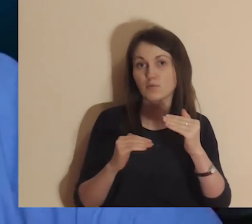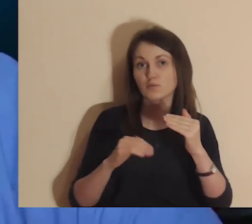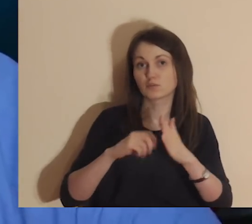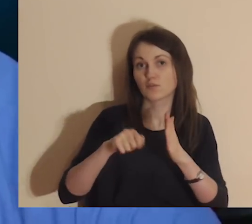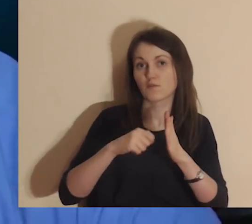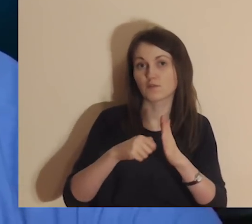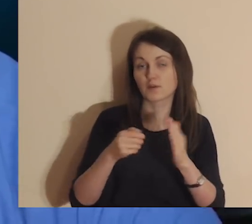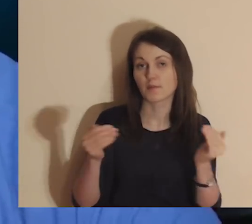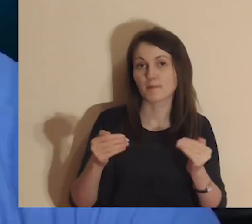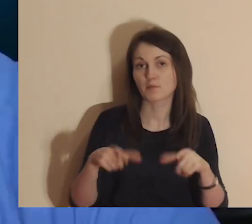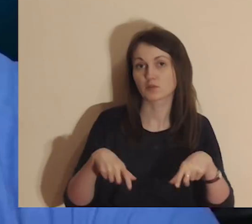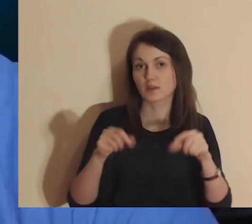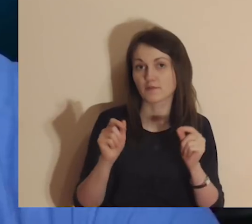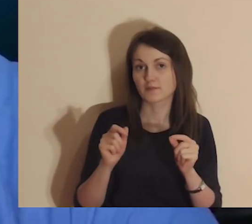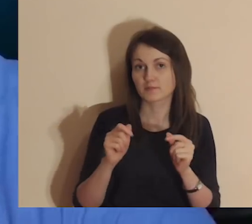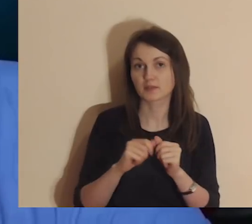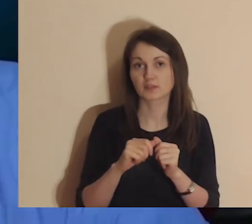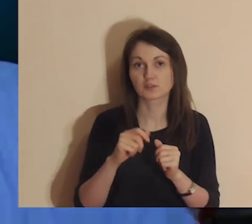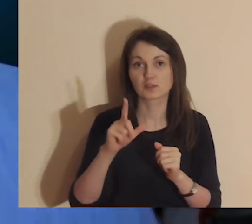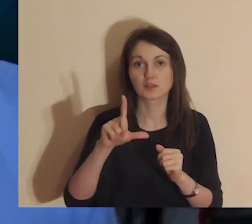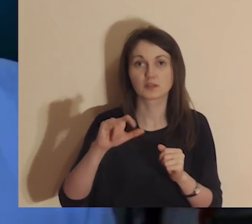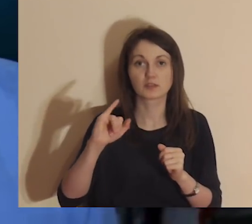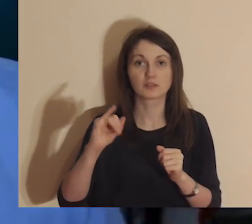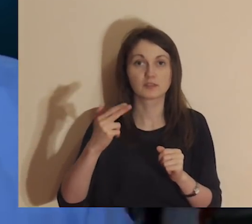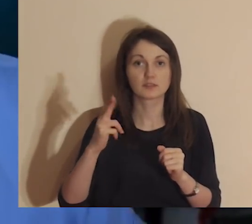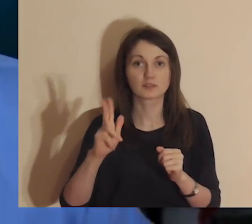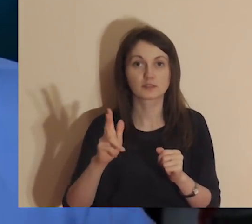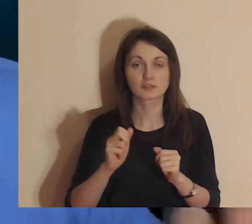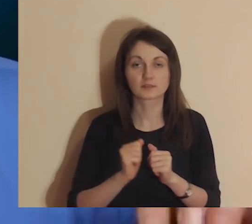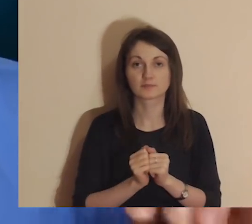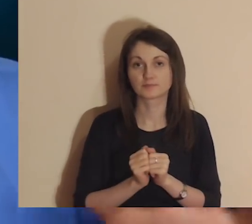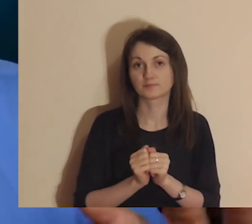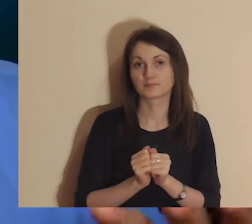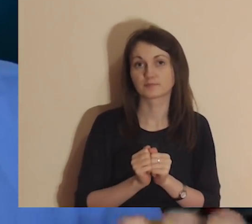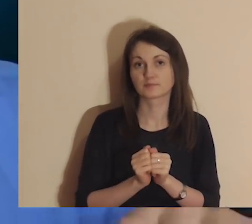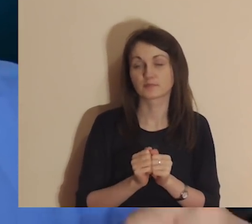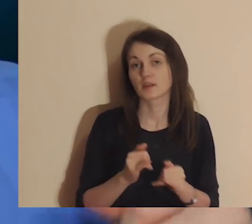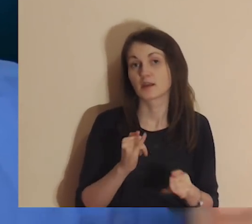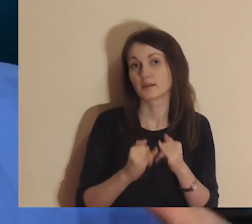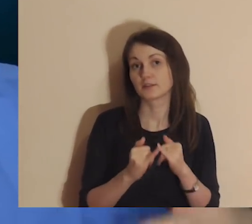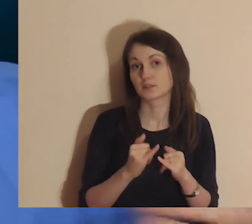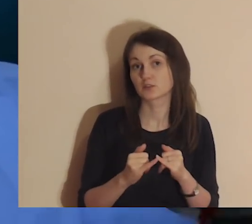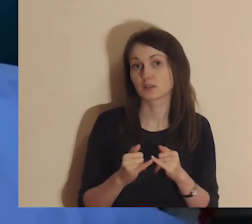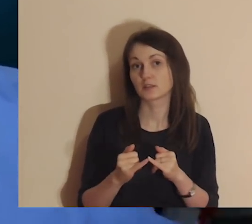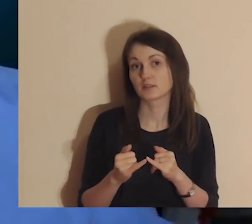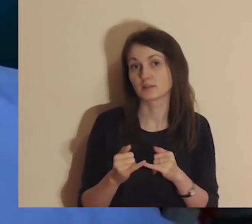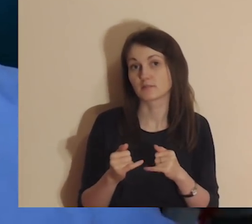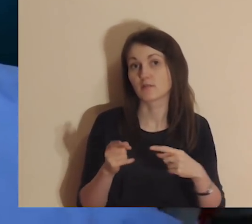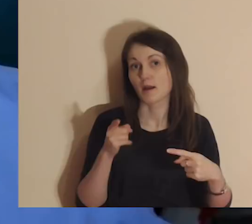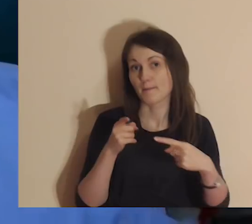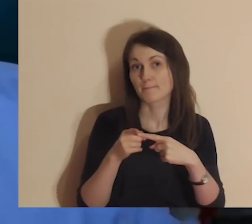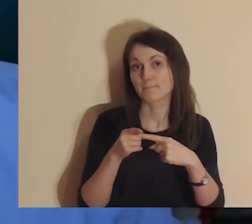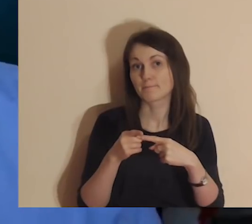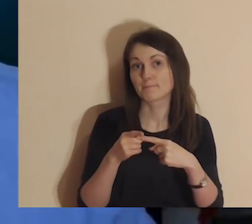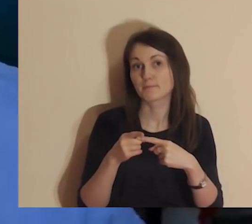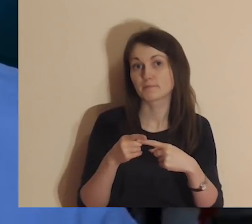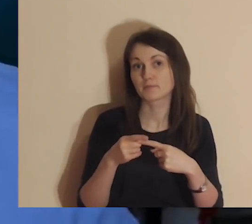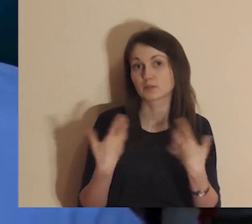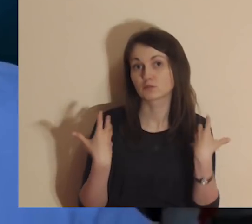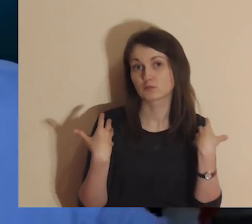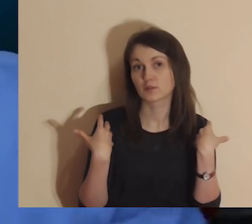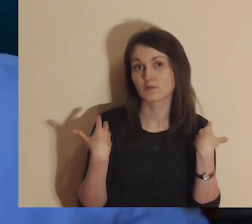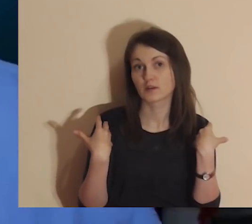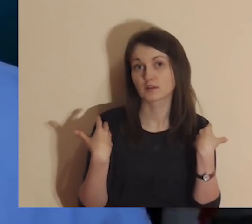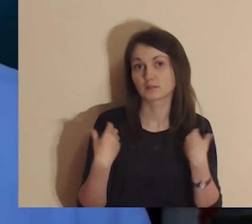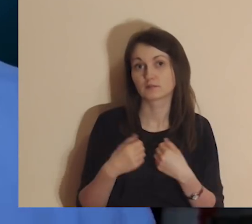pod wydarzeniami i na Facebooku, i na YouTubie, więc jeśli wy może łapiecie się i chcielibyście takie rekolekcje przeżyć, naprawdę coś